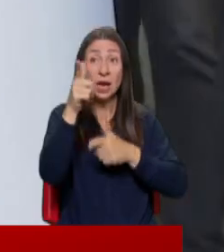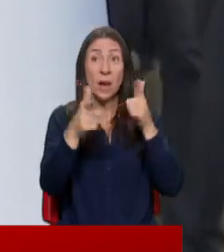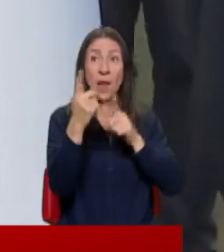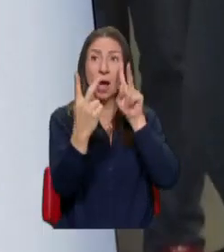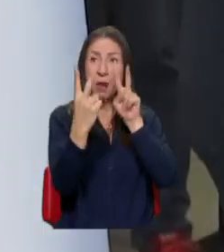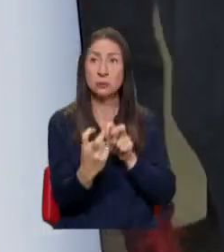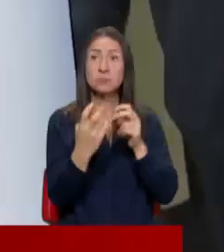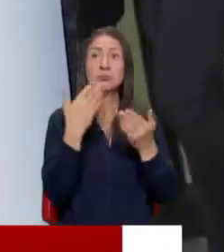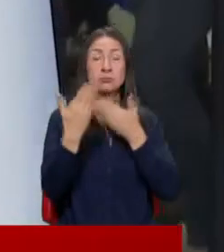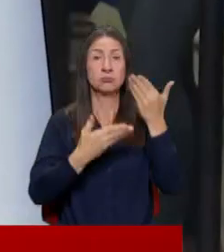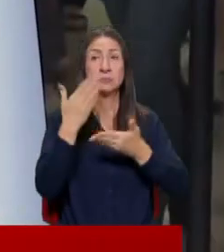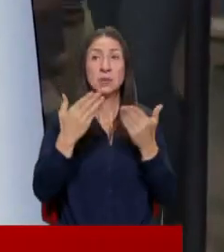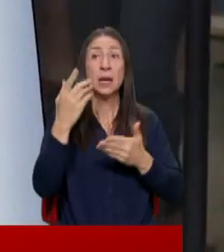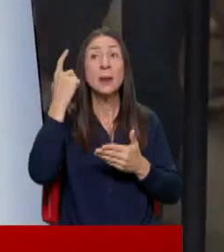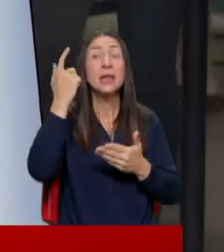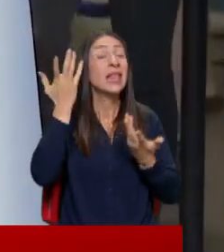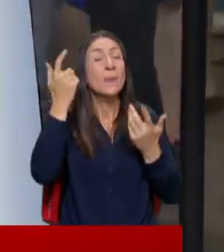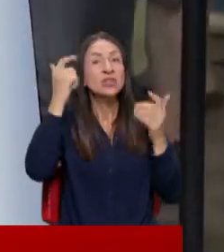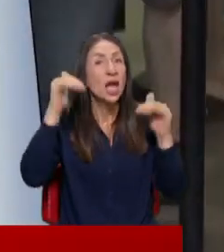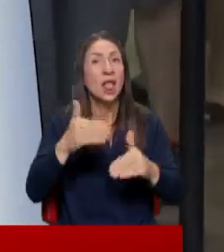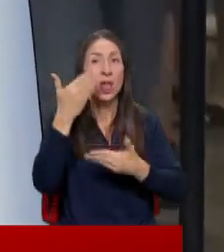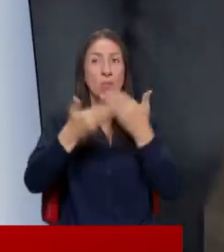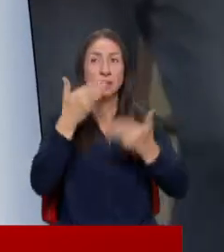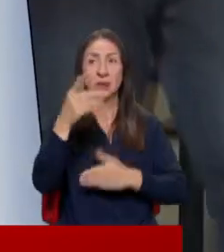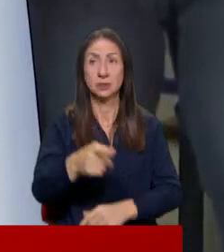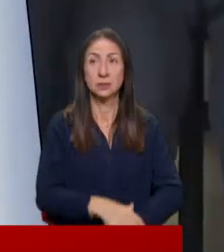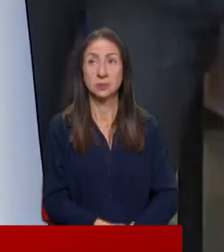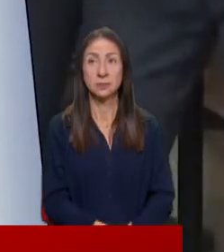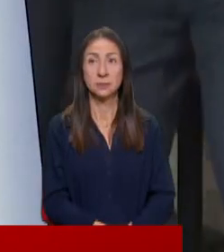kameraların karşısına çıktı. Başından geçenleri anlattı.